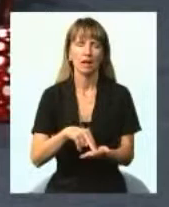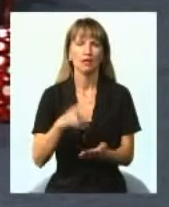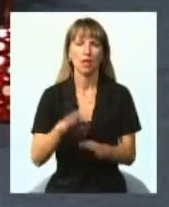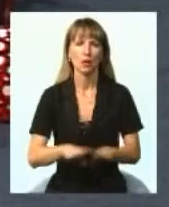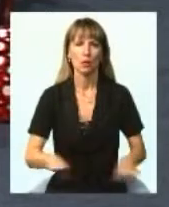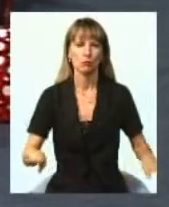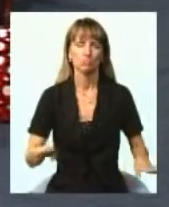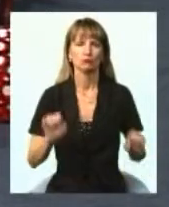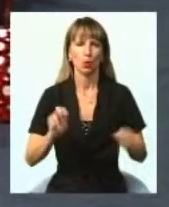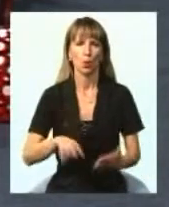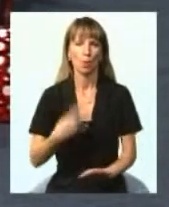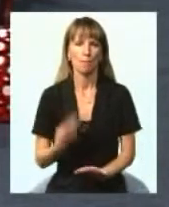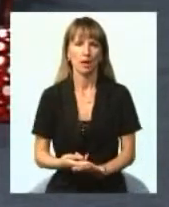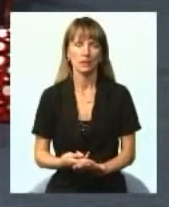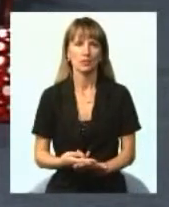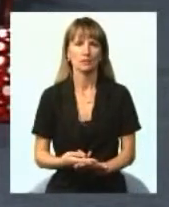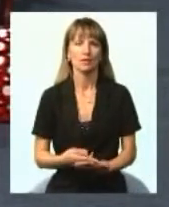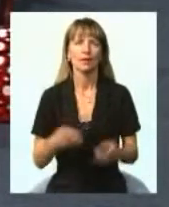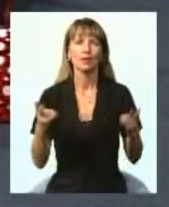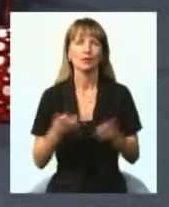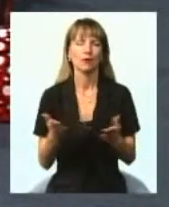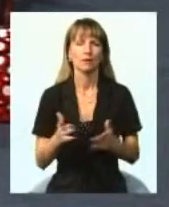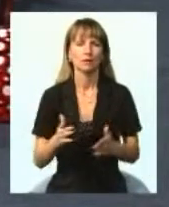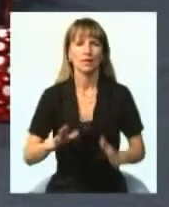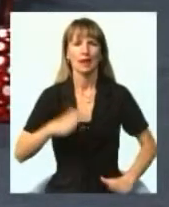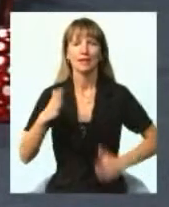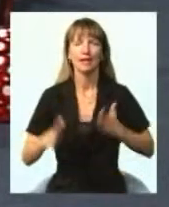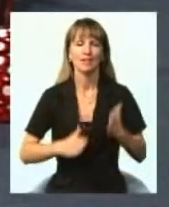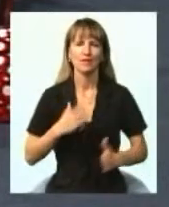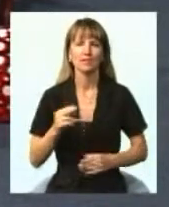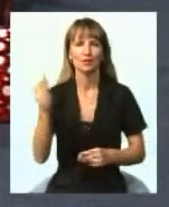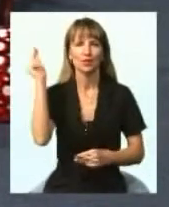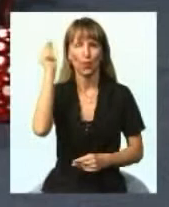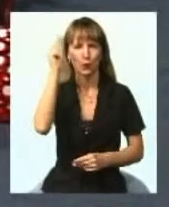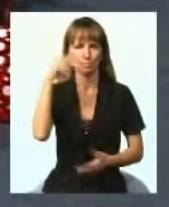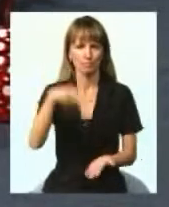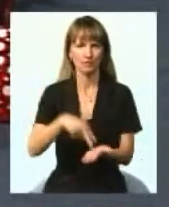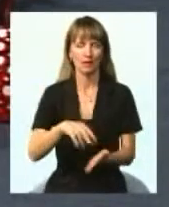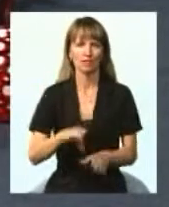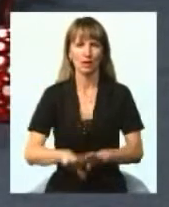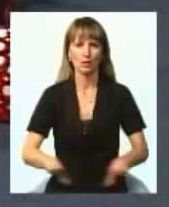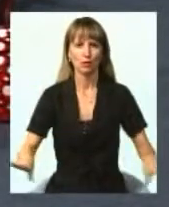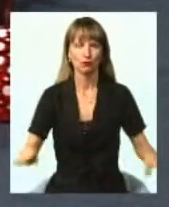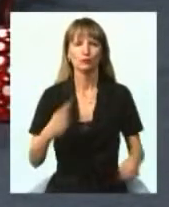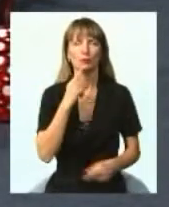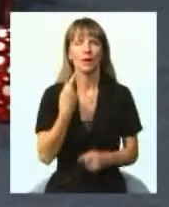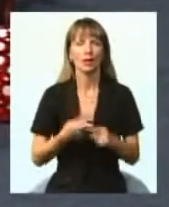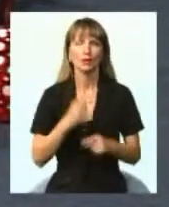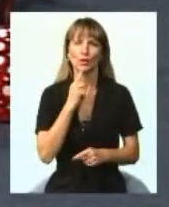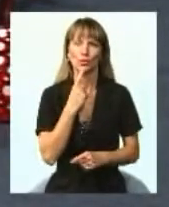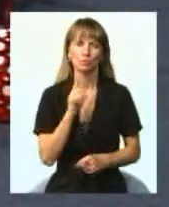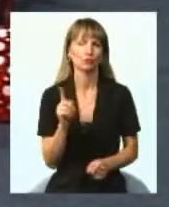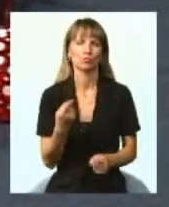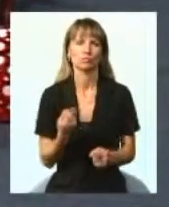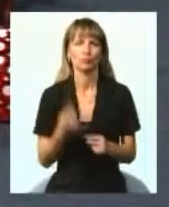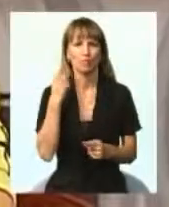взагалі впадеш. І треба ж якось себе загартувати там, так. Навчитися стояти на дошці. Як гадаєш, це важко чи що там на тій